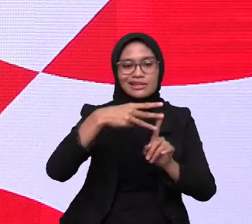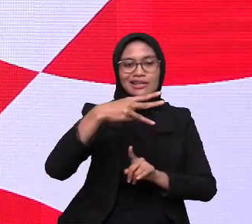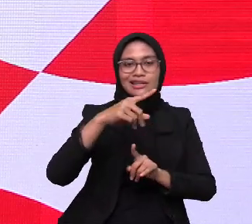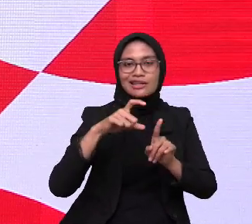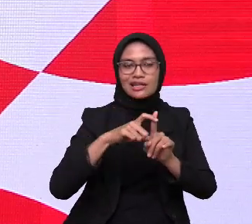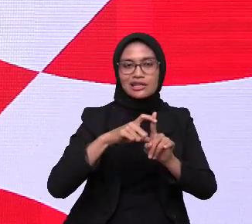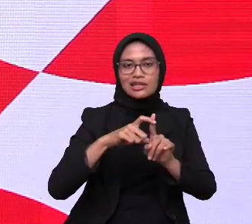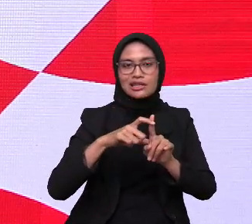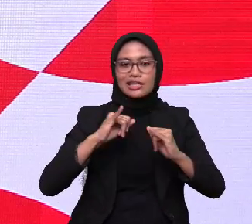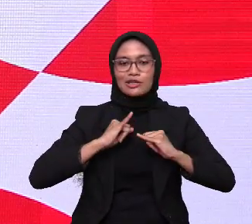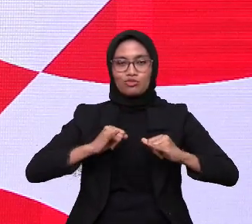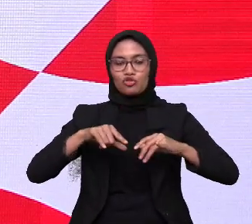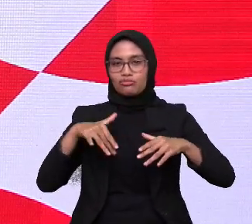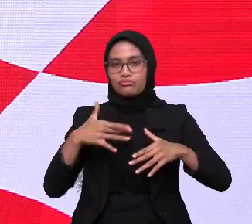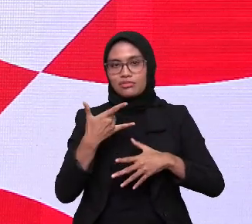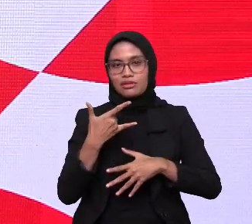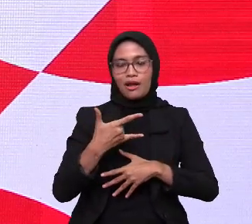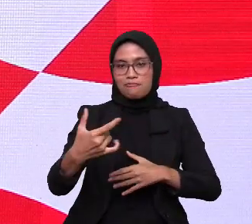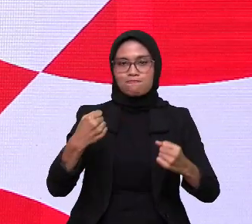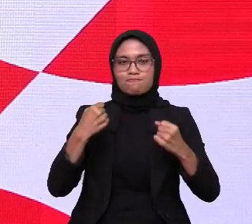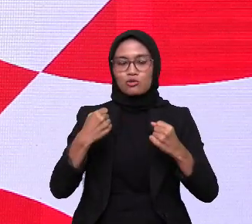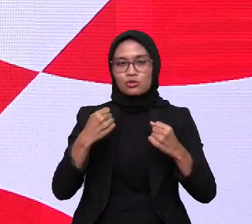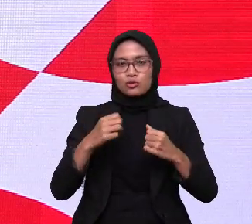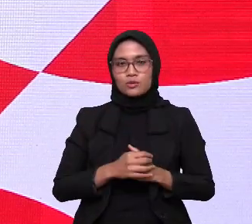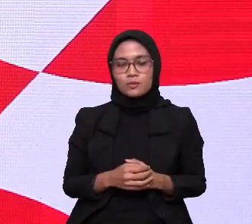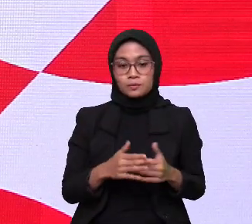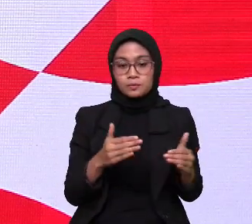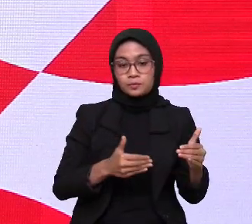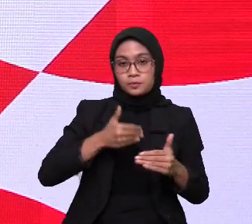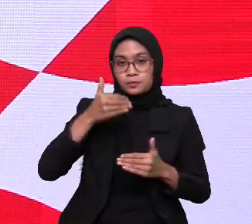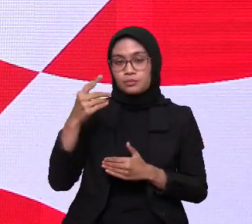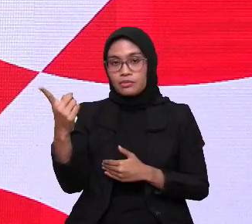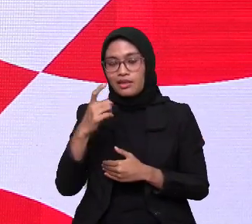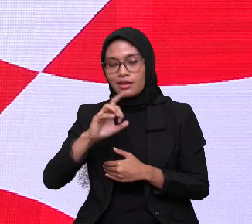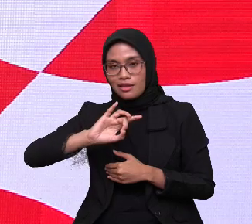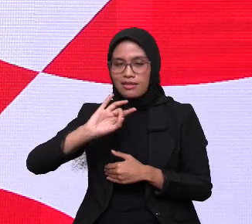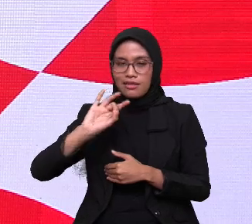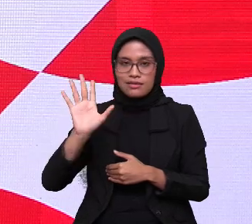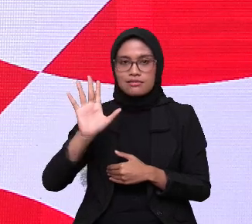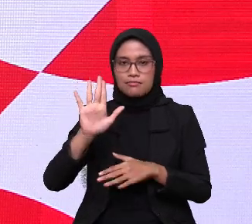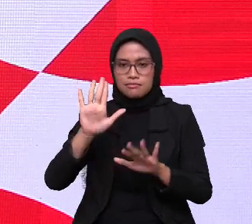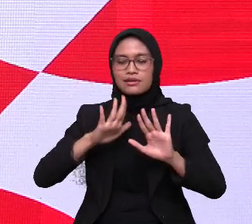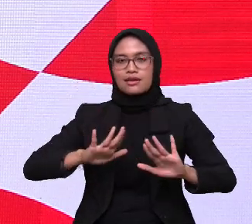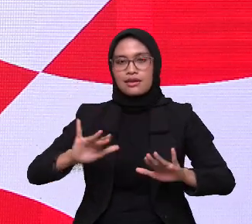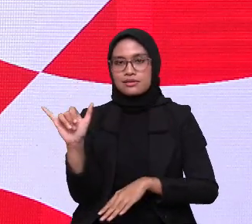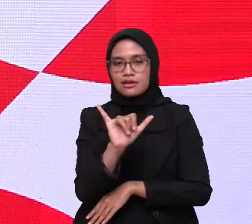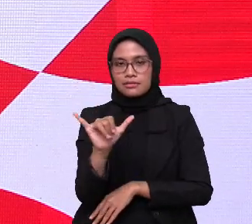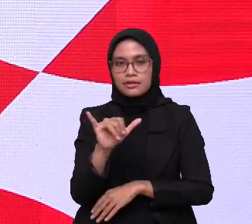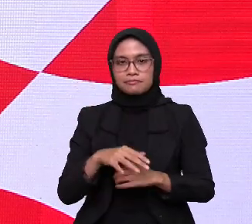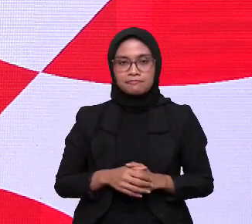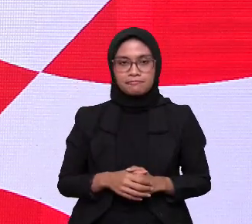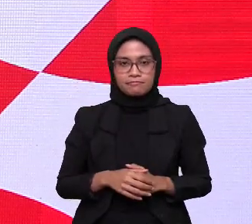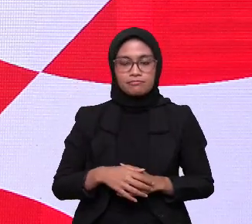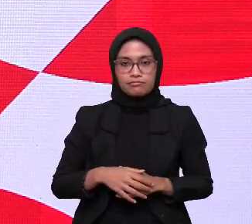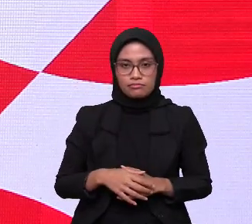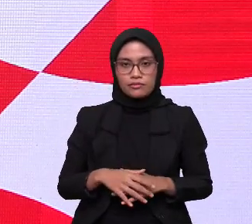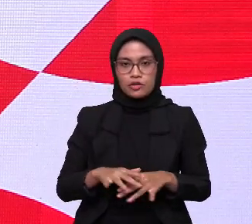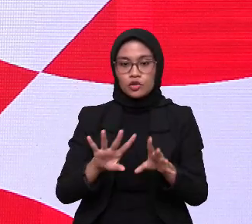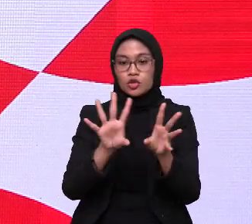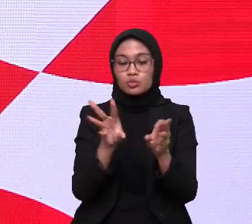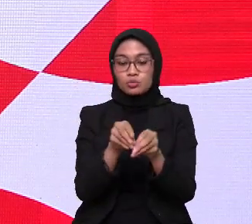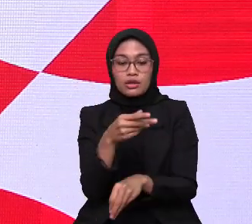tinggi terima kasih terima kasih road Pertanyaan selanjutnya dari media yang sama Kementerian tambah jumlah target